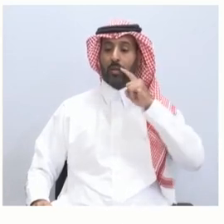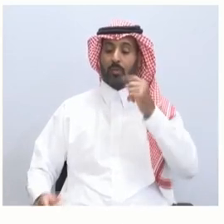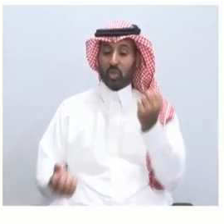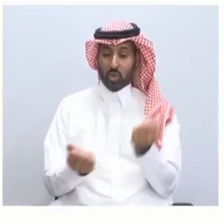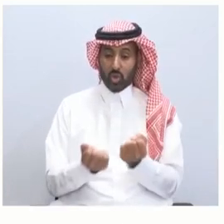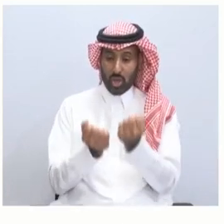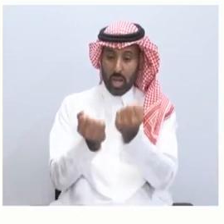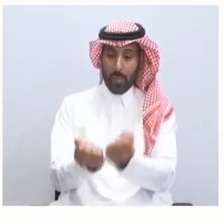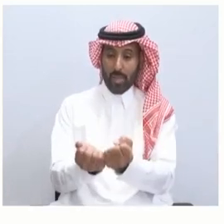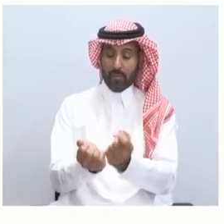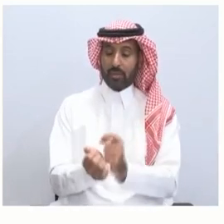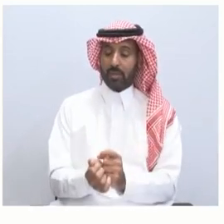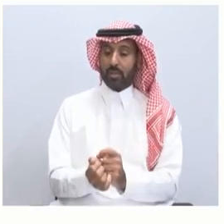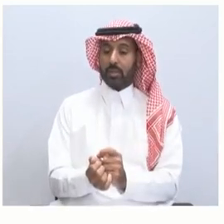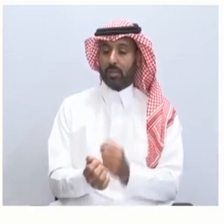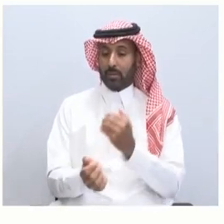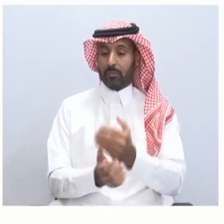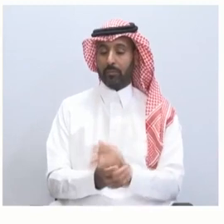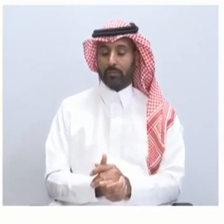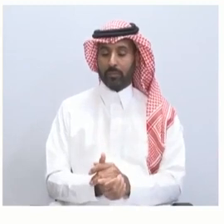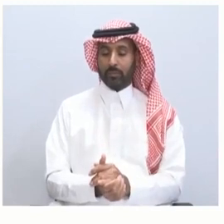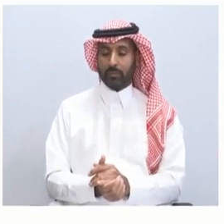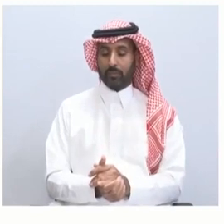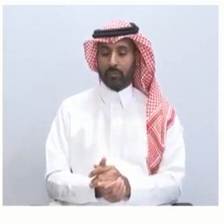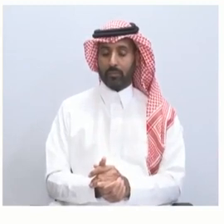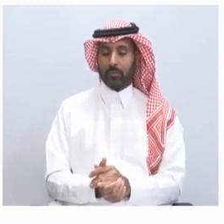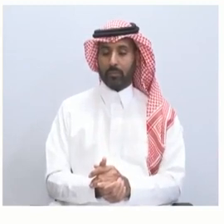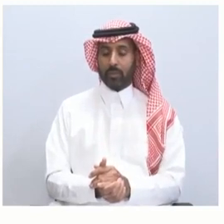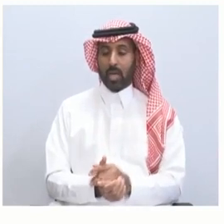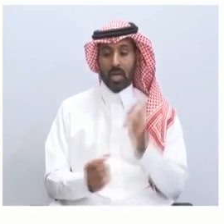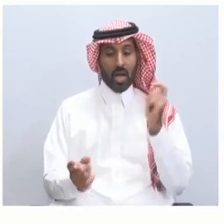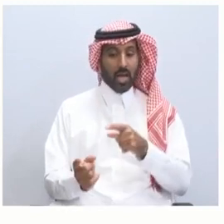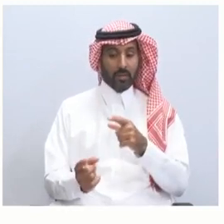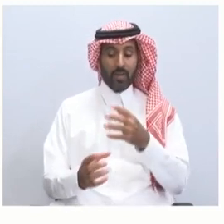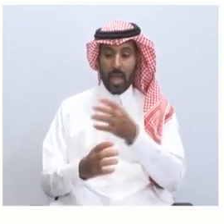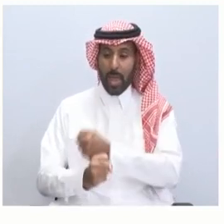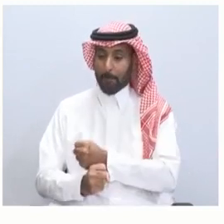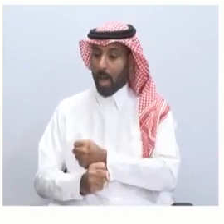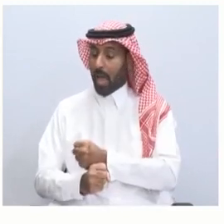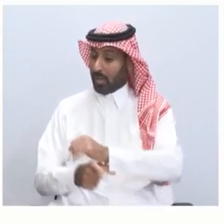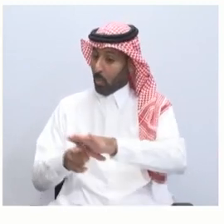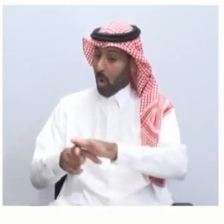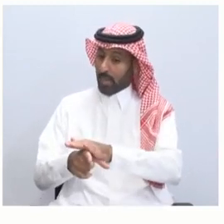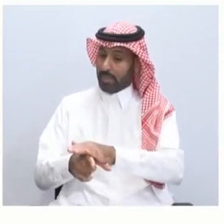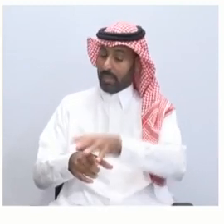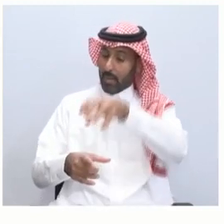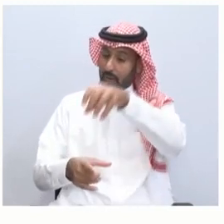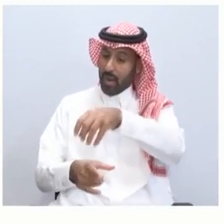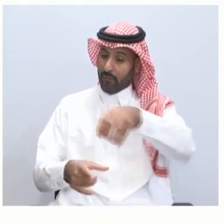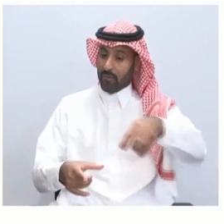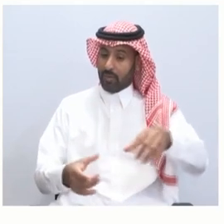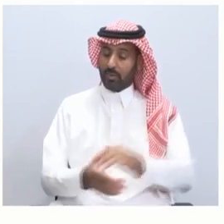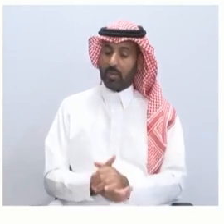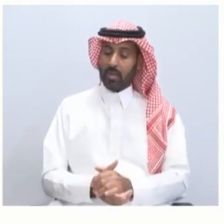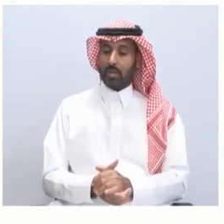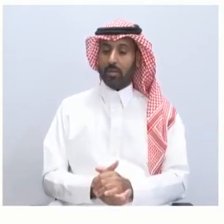الذي يذكر الى يومنا الحاضر هدفه في ذلك هو ما هو